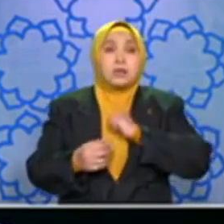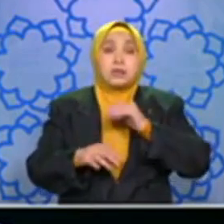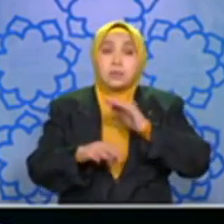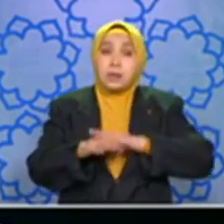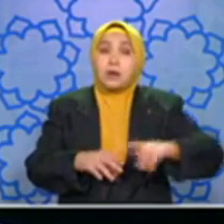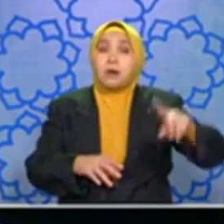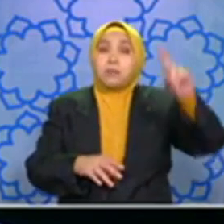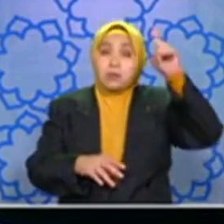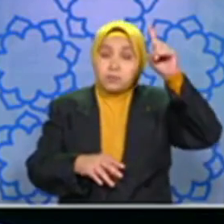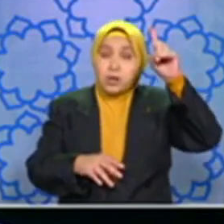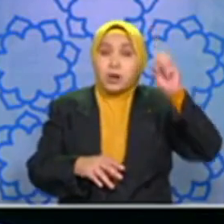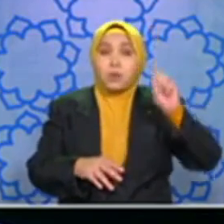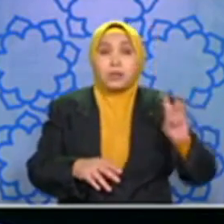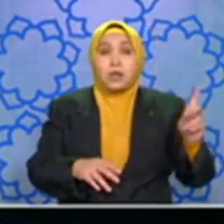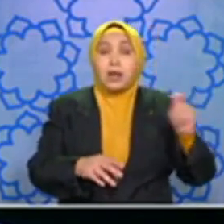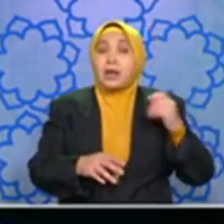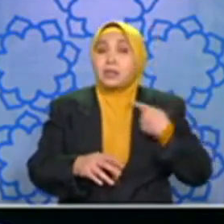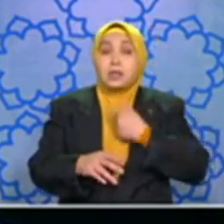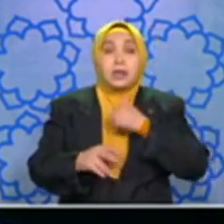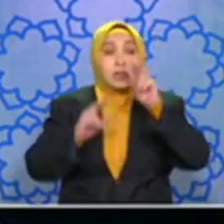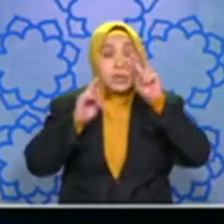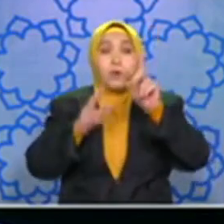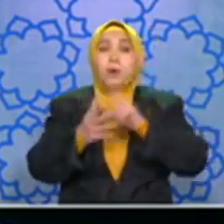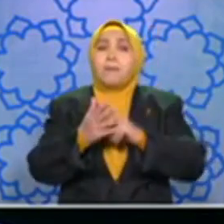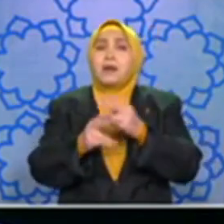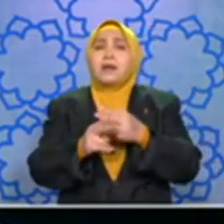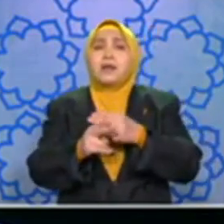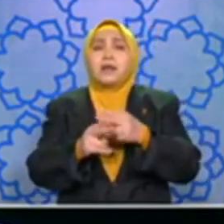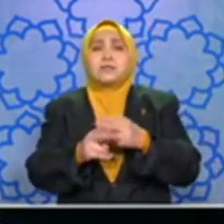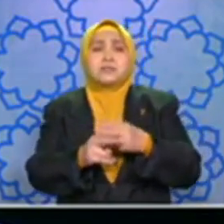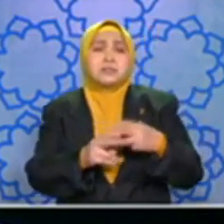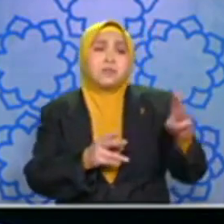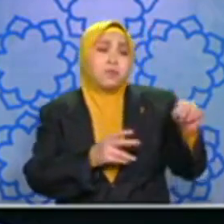Kita ingin melihat kepada apakah sinopsis ringkasan halaman